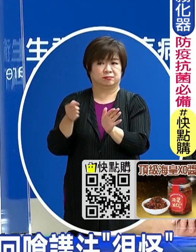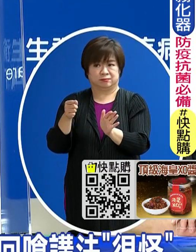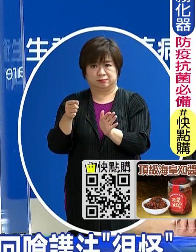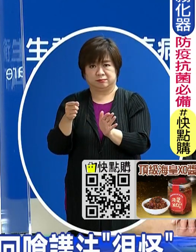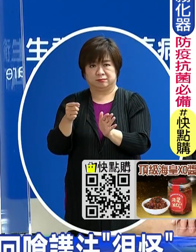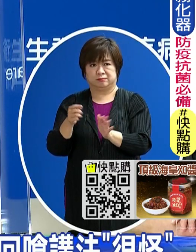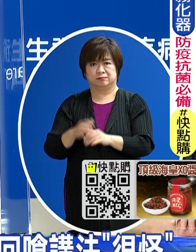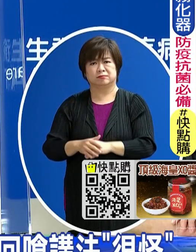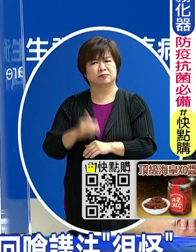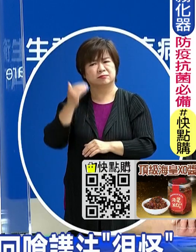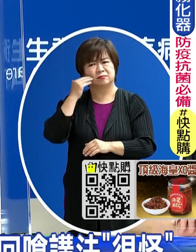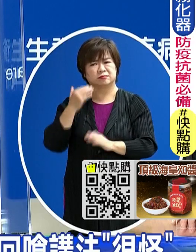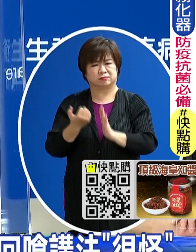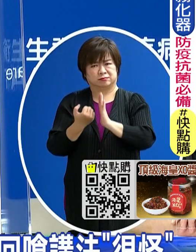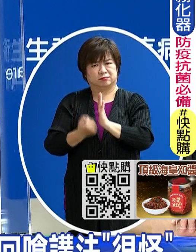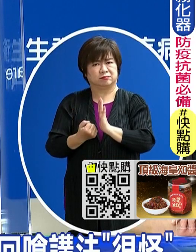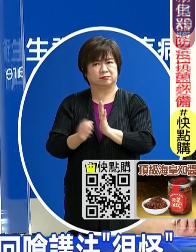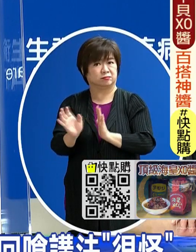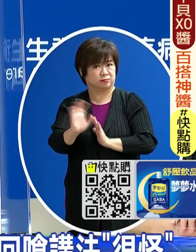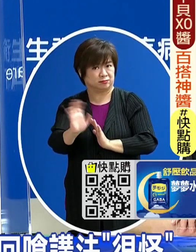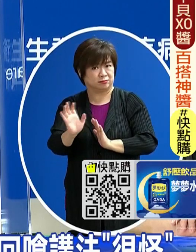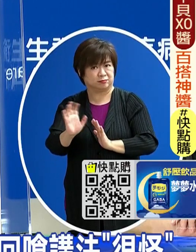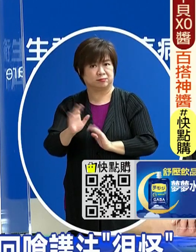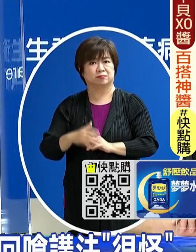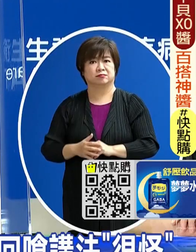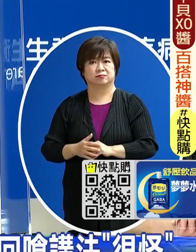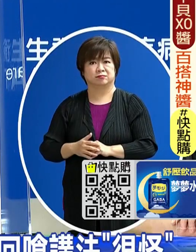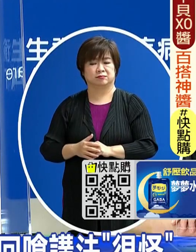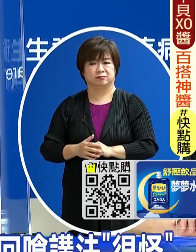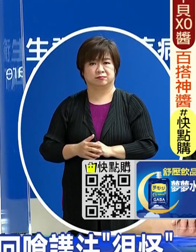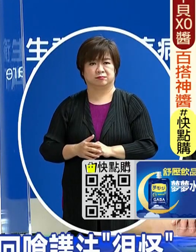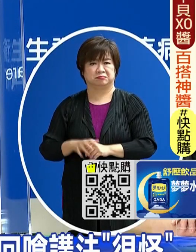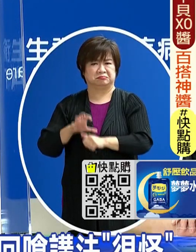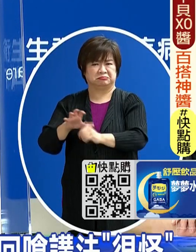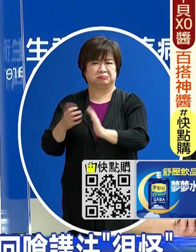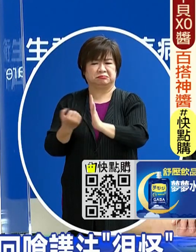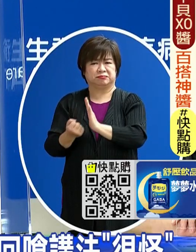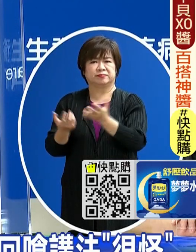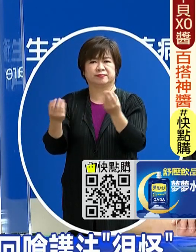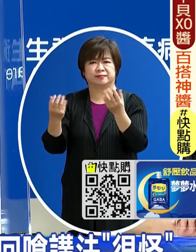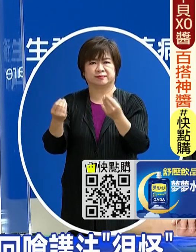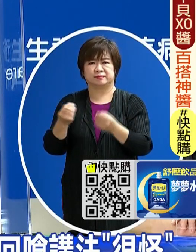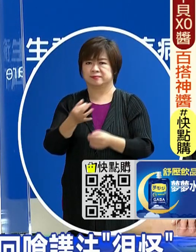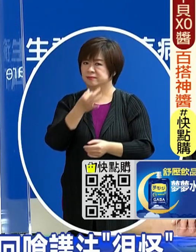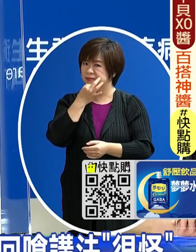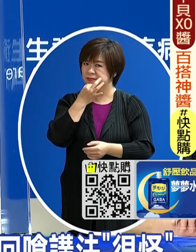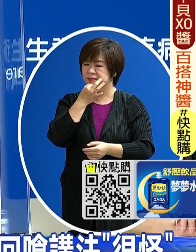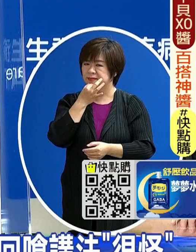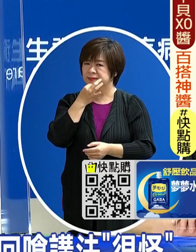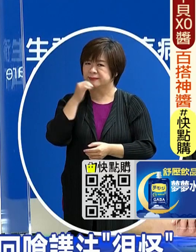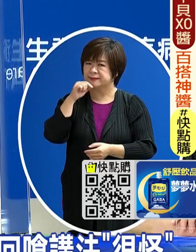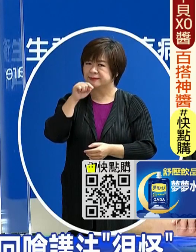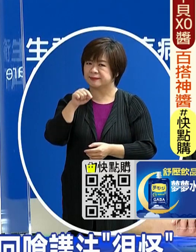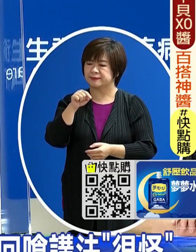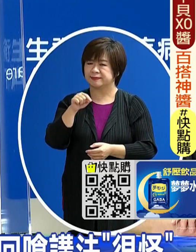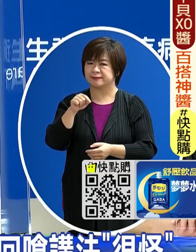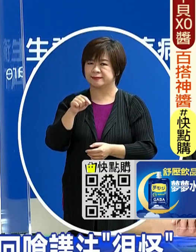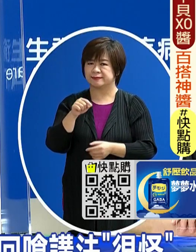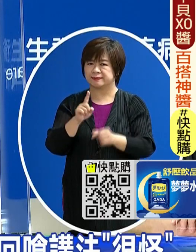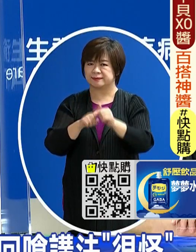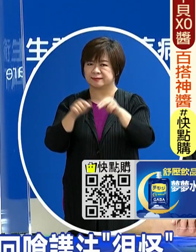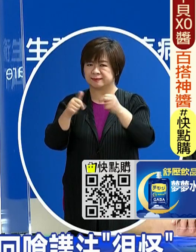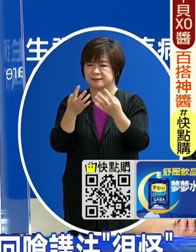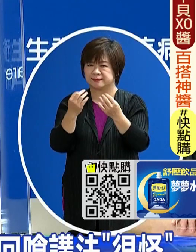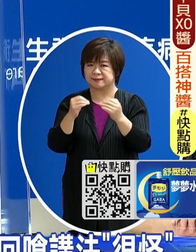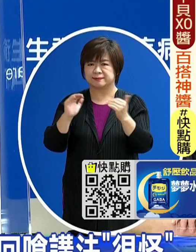完全不居格，都完全都不居格，那恐怕我们都知道说他还是有一个至少在一个中位数的一